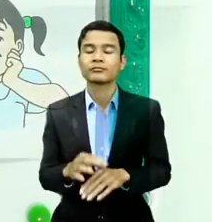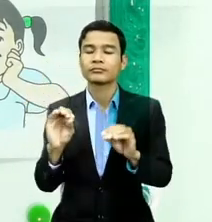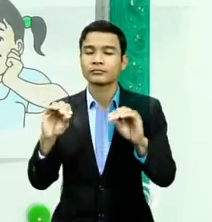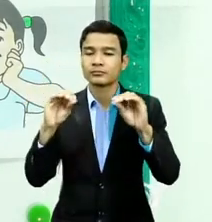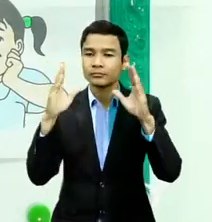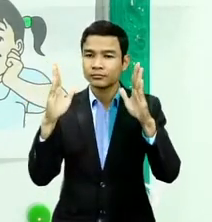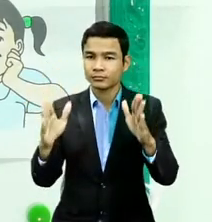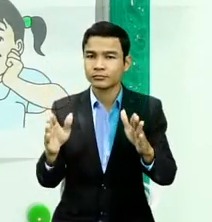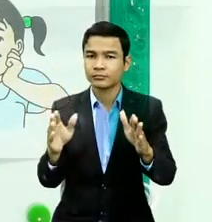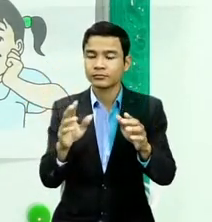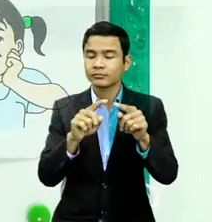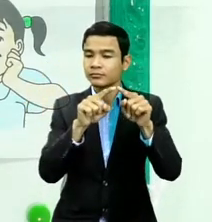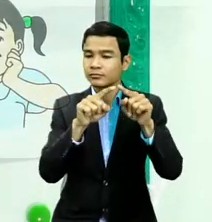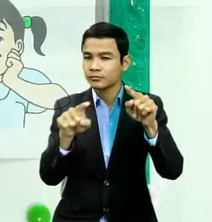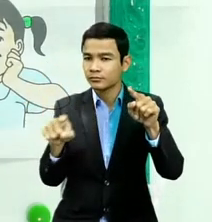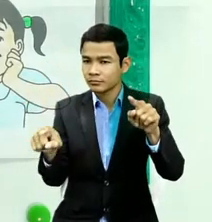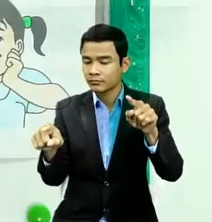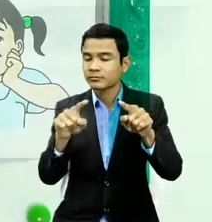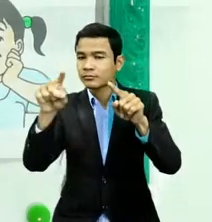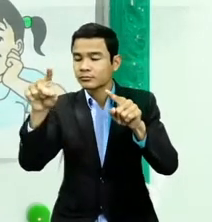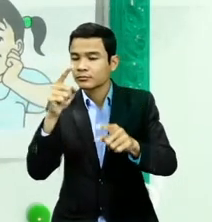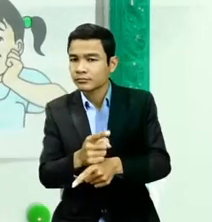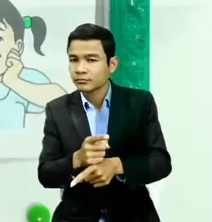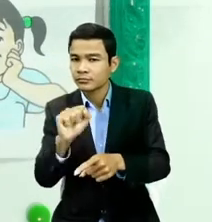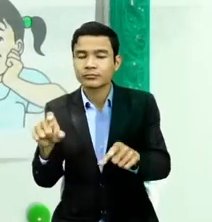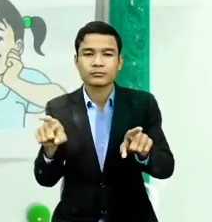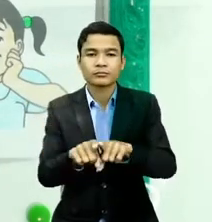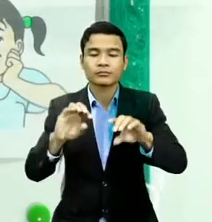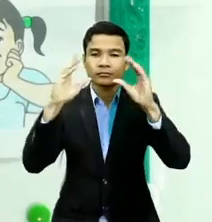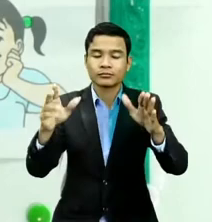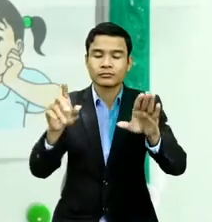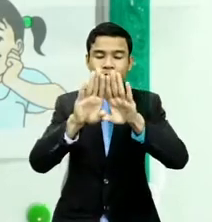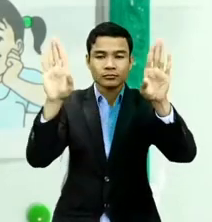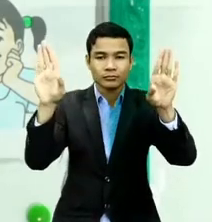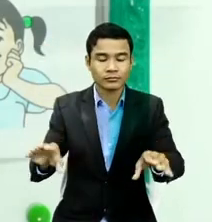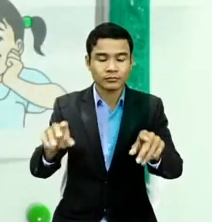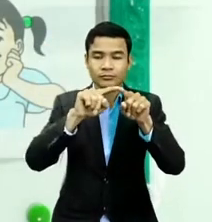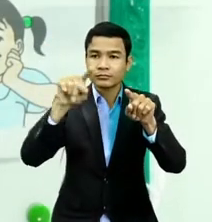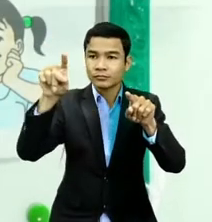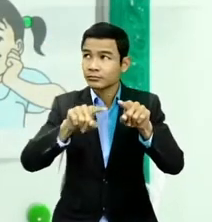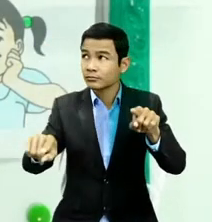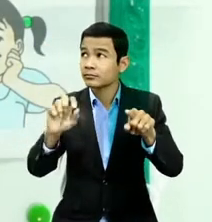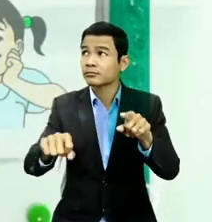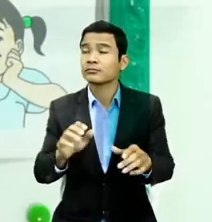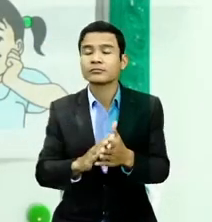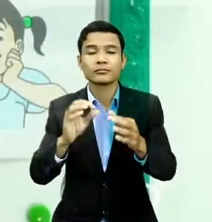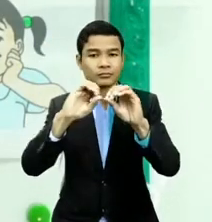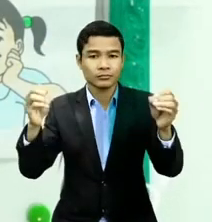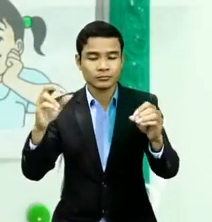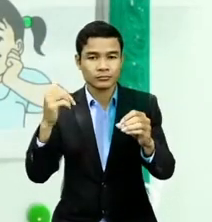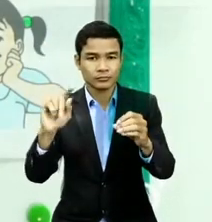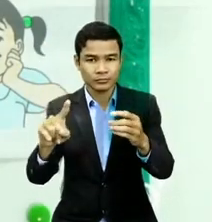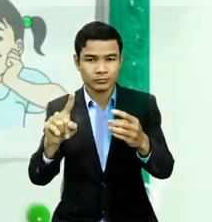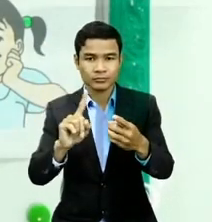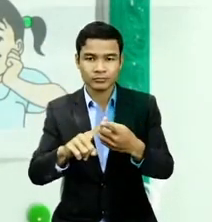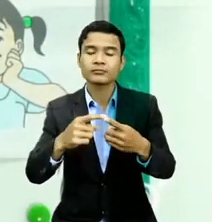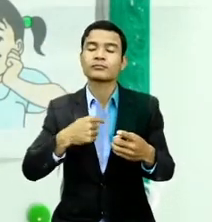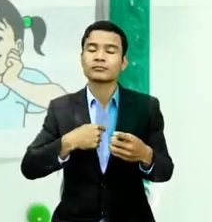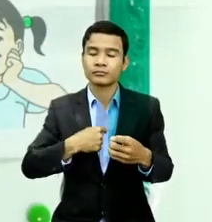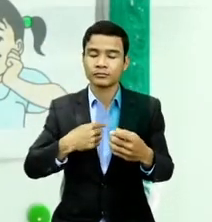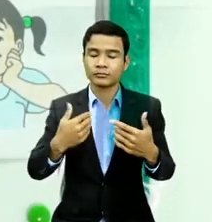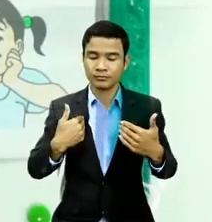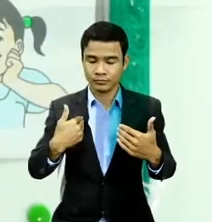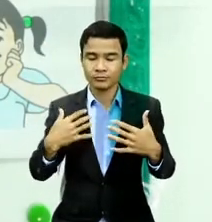đó con cục bàn trầm trật đồ chí á. Vậy nè cổ ở con này lực đặc hiện đại tế. Đại lọc bác tìm mối, cứ đặt thái khá nhóm miên sọc của phiệp